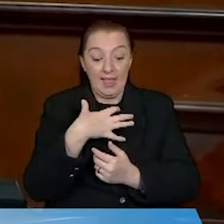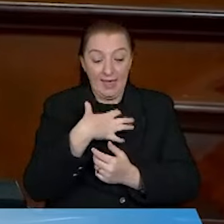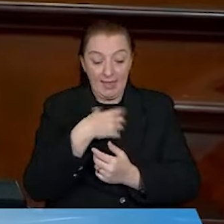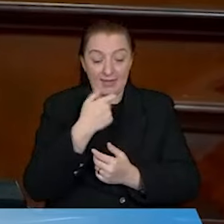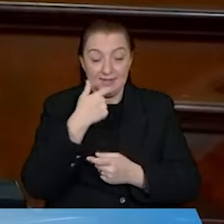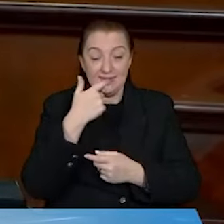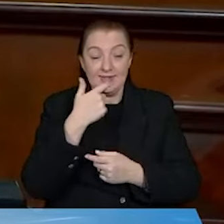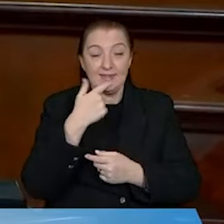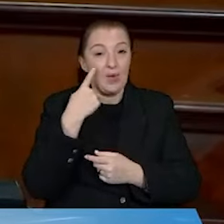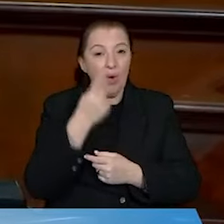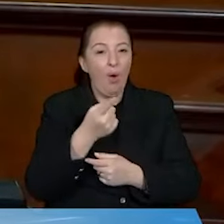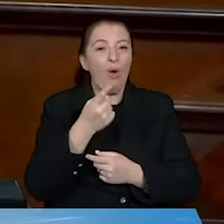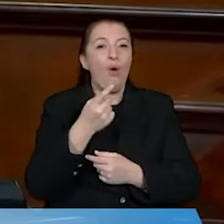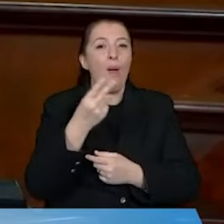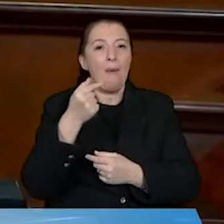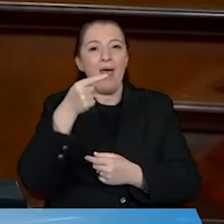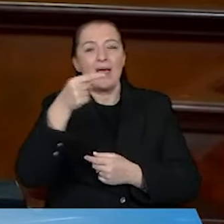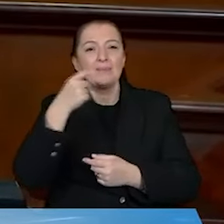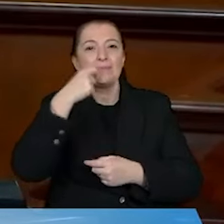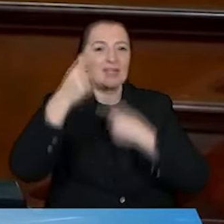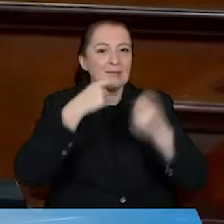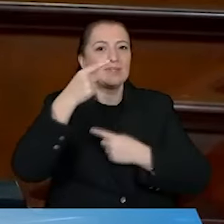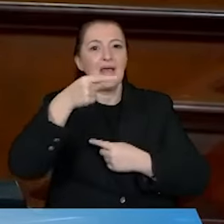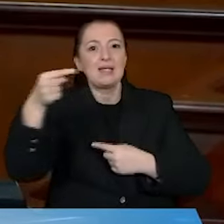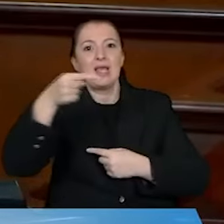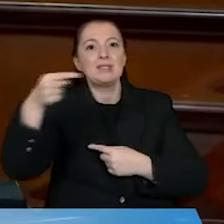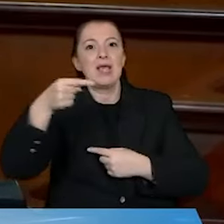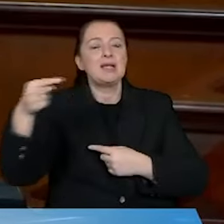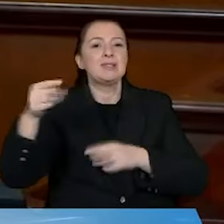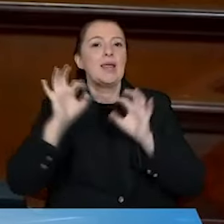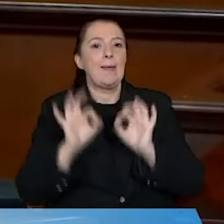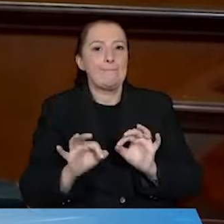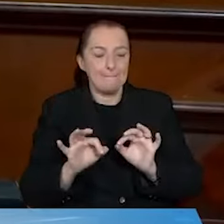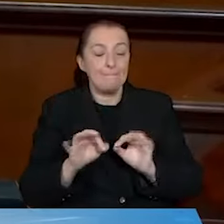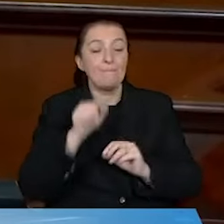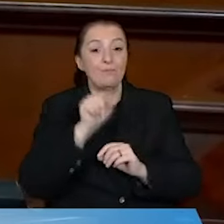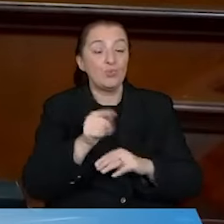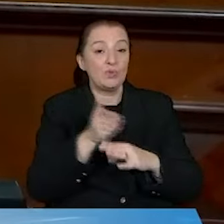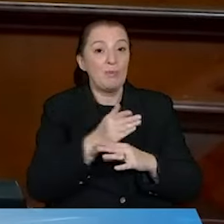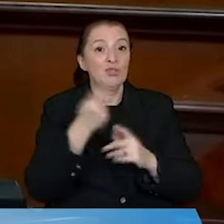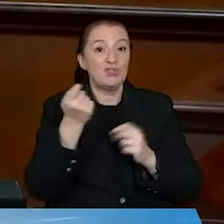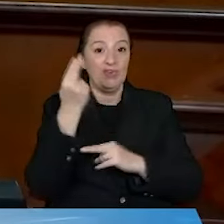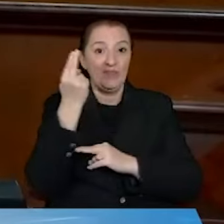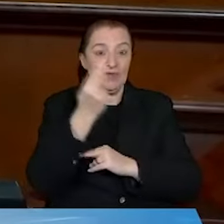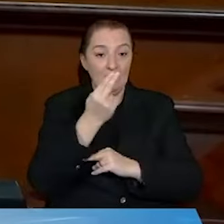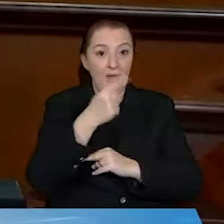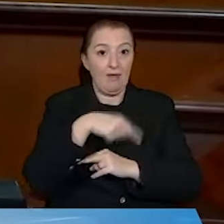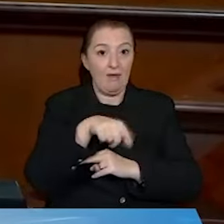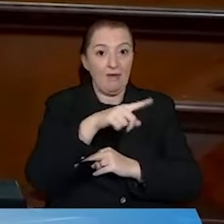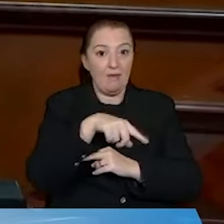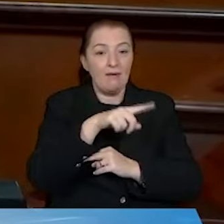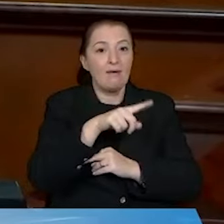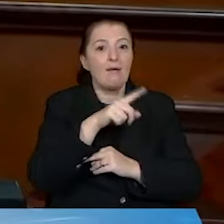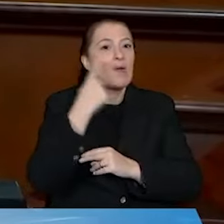itibariyle gerçekleşen zararlar nedeniyle karşılıksız kalarak eksi bakiye verdiği, Bu nedenle şirket aktiflerinin kısa ve